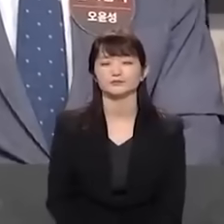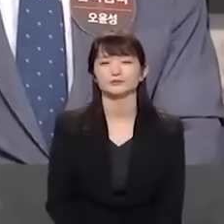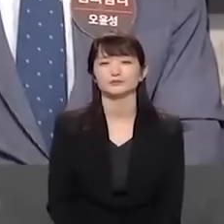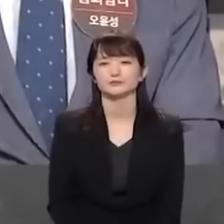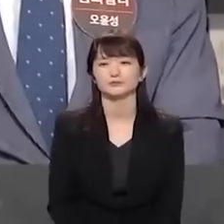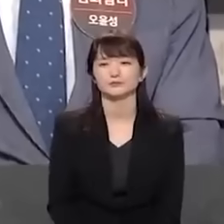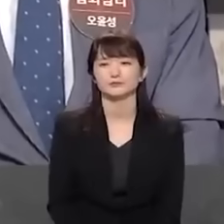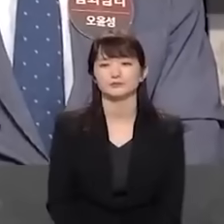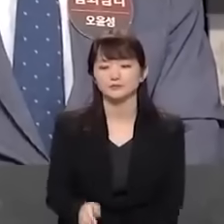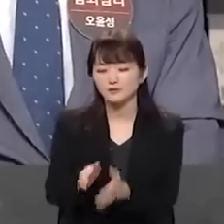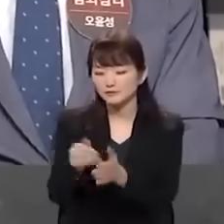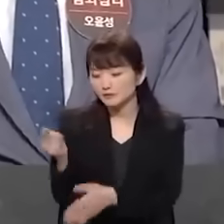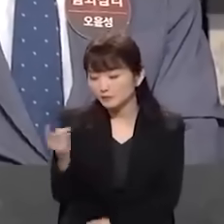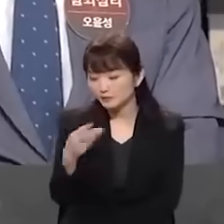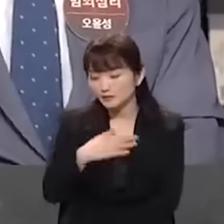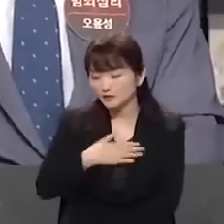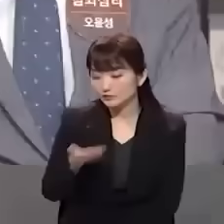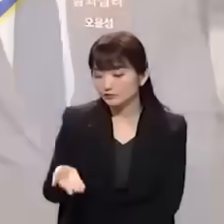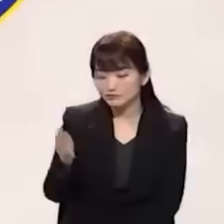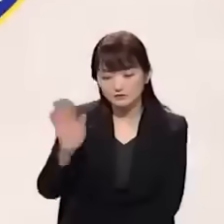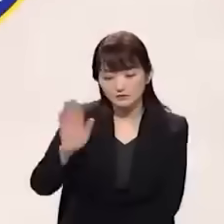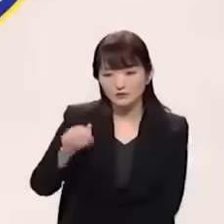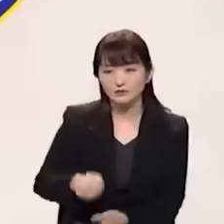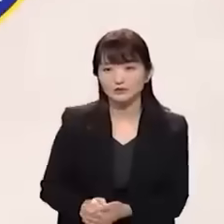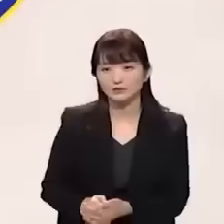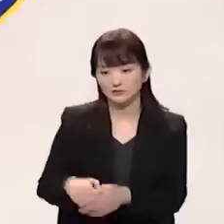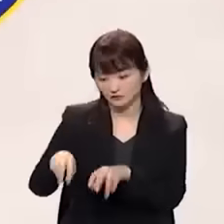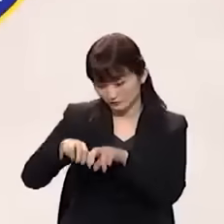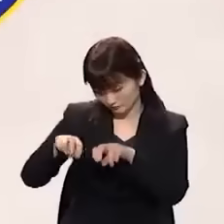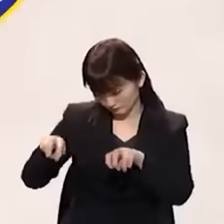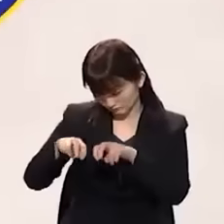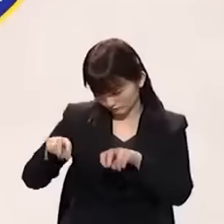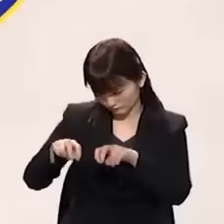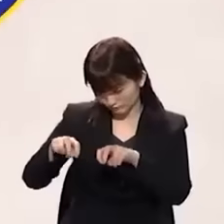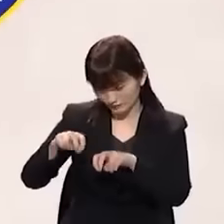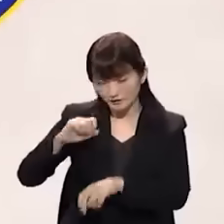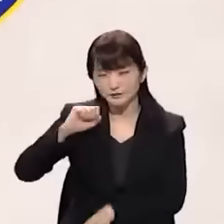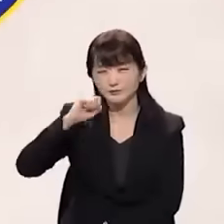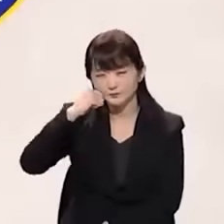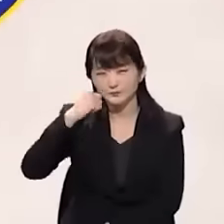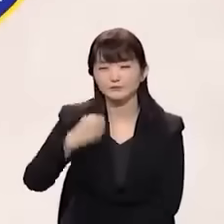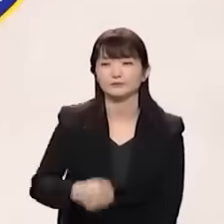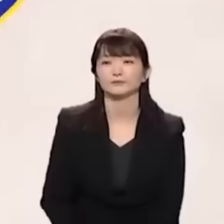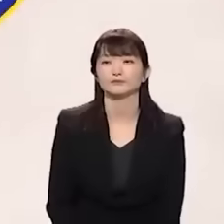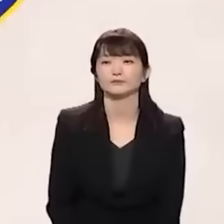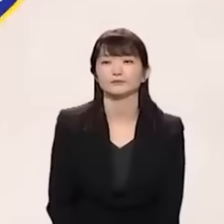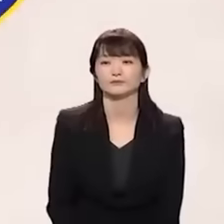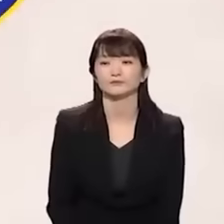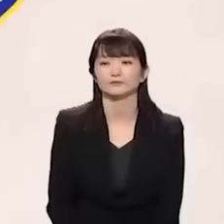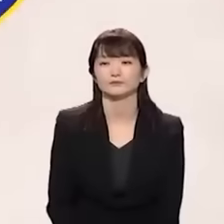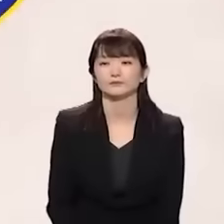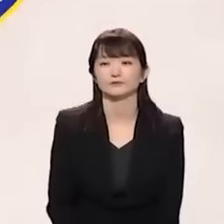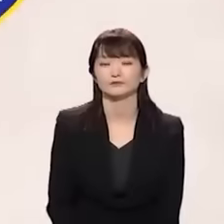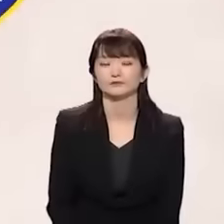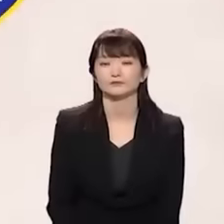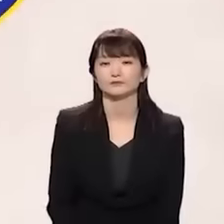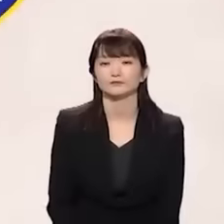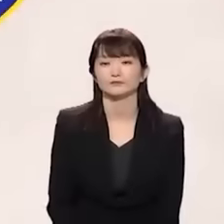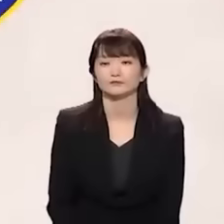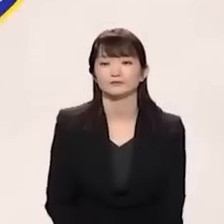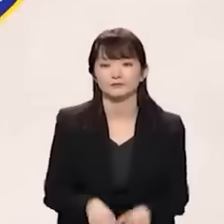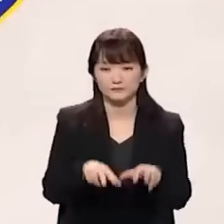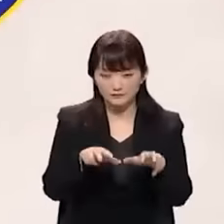그래서이 비밀번호를 알려 주지 않으면은이 포렌식 조차를 할 수 없는 그런 상황인데 아직까지는 들리는 소식에는